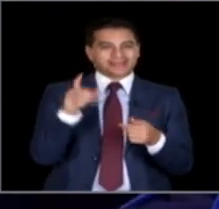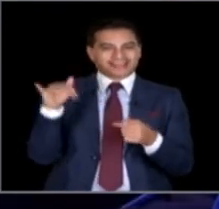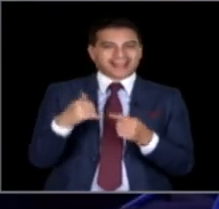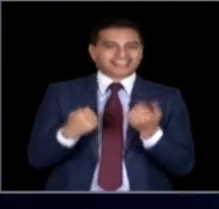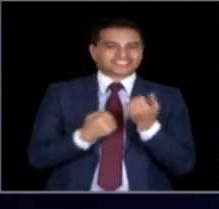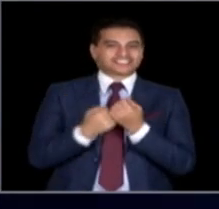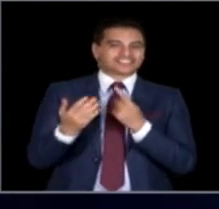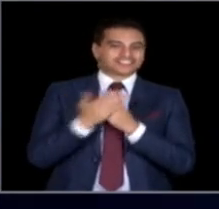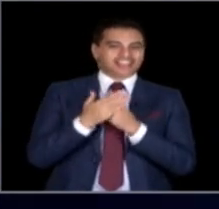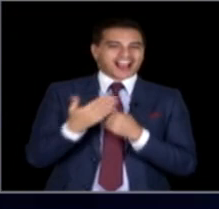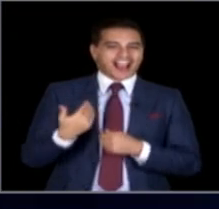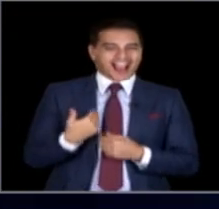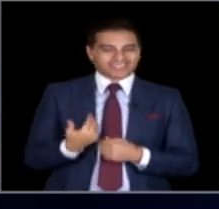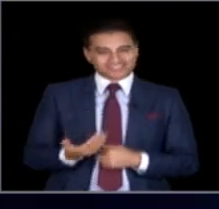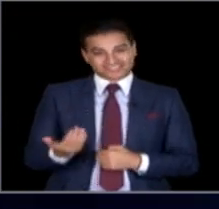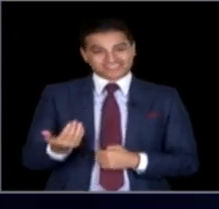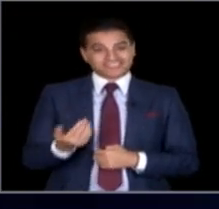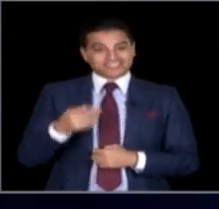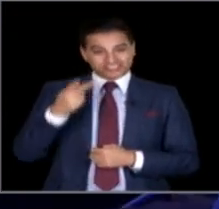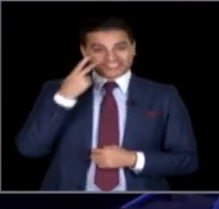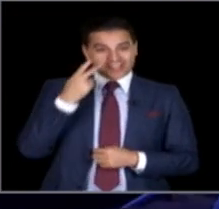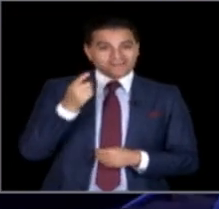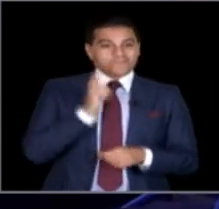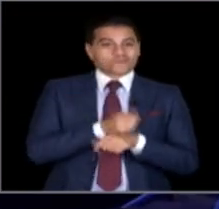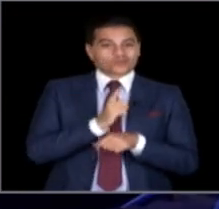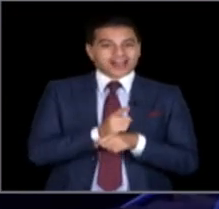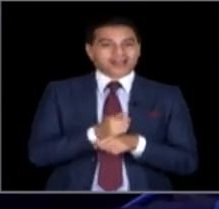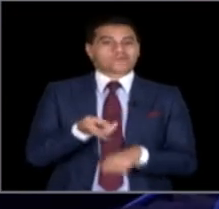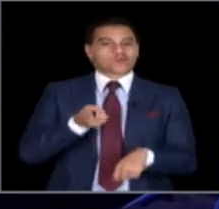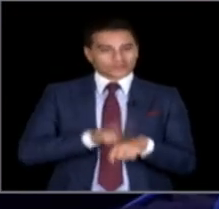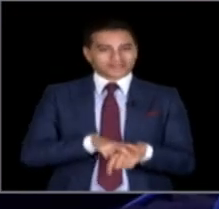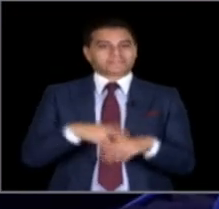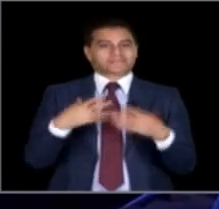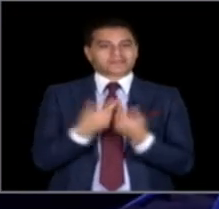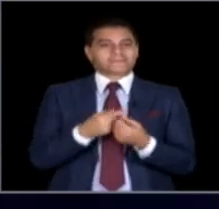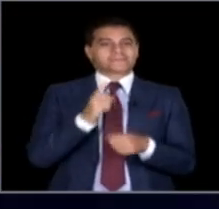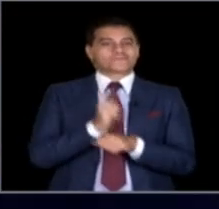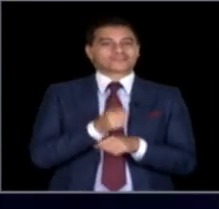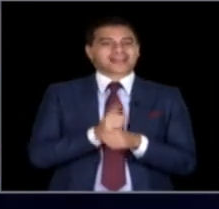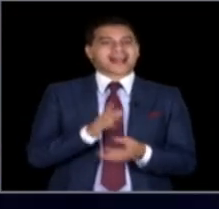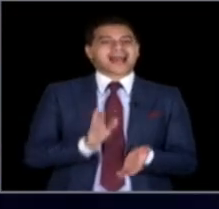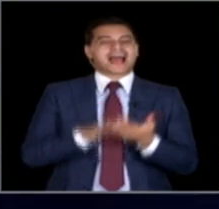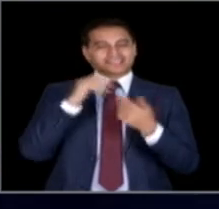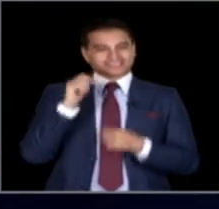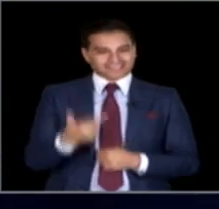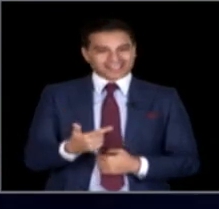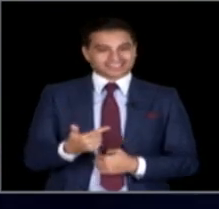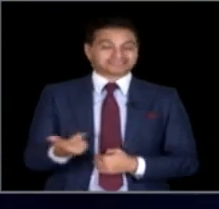جاي يشجعني. جاي يشجعك طبعا. يعني شايفين مدير فني ومعاها كمان مدرب عام.